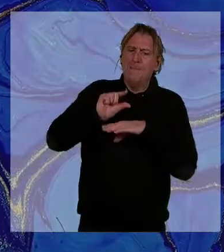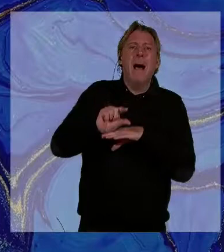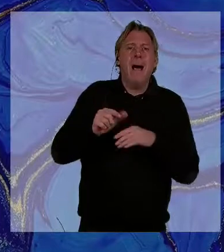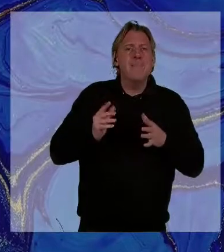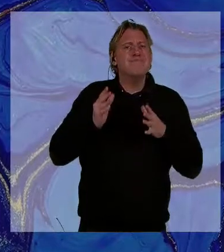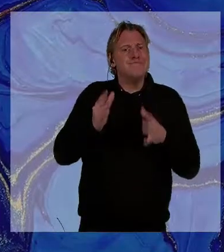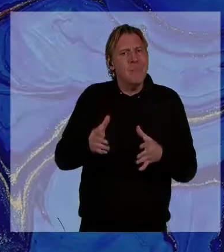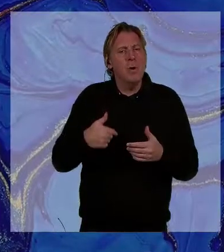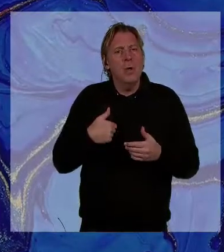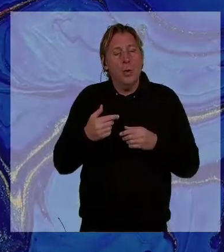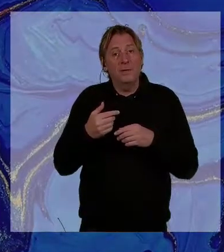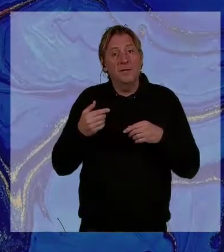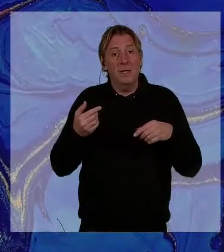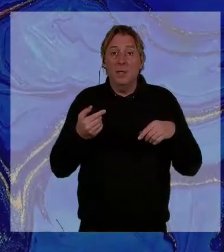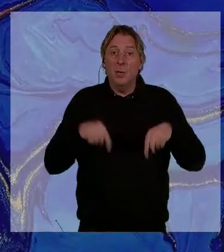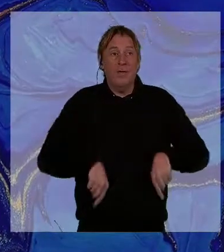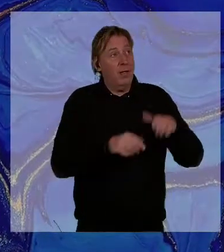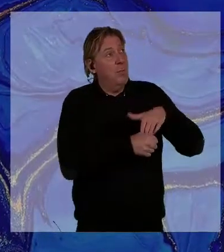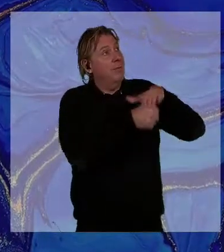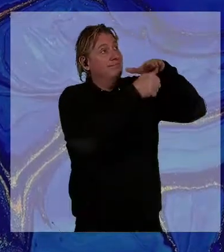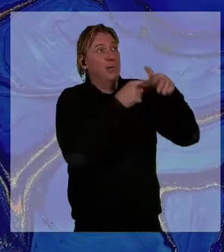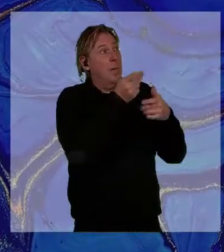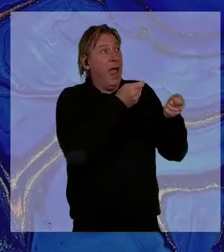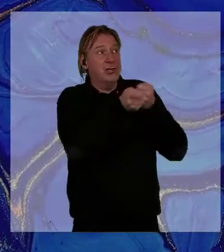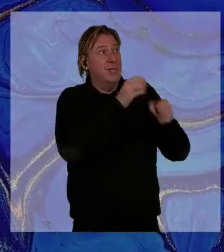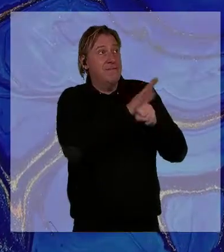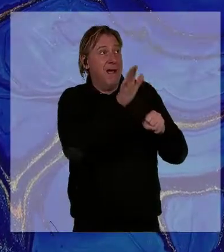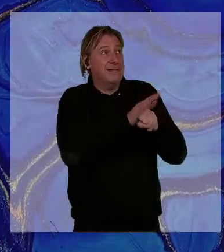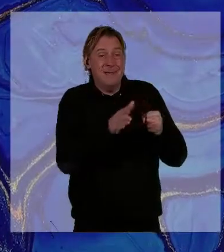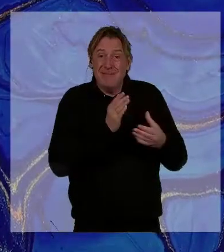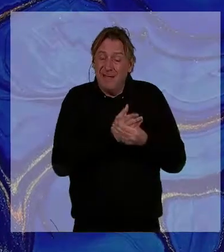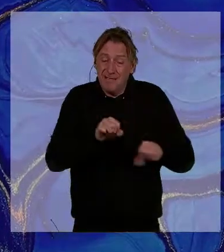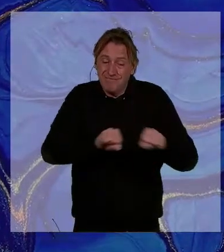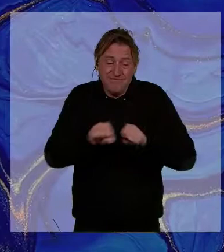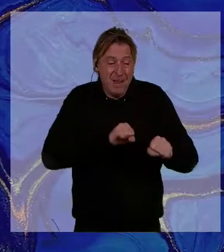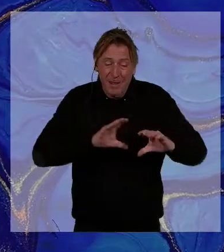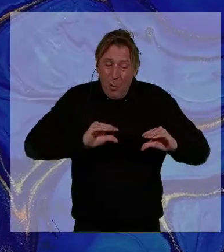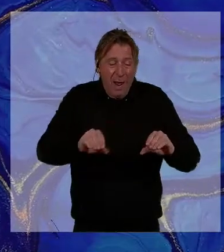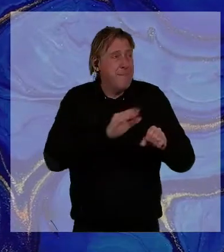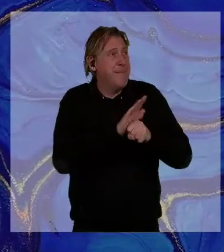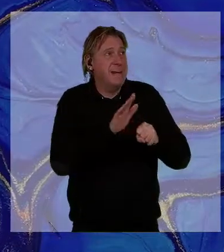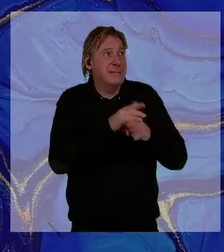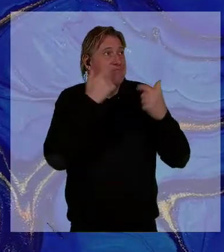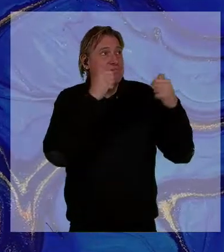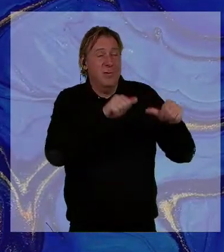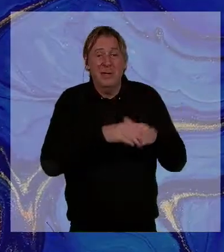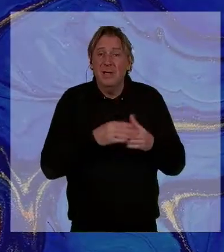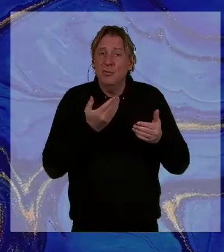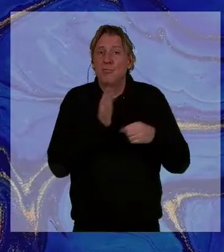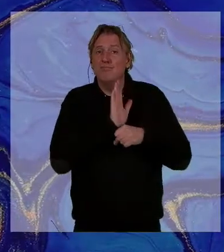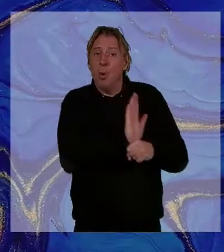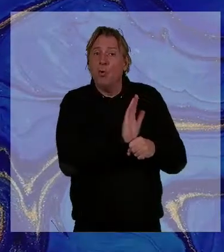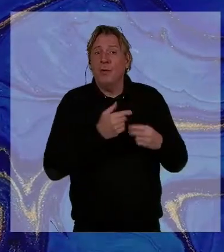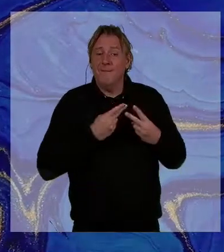gouvernement fédéral qui n'agit pas suffisamment, qu'il est possible d'avoir à